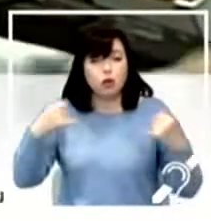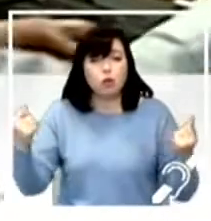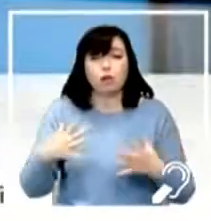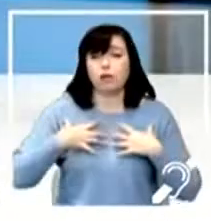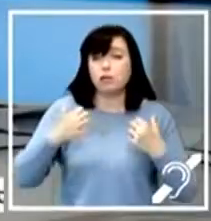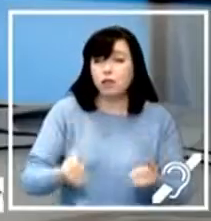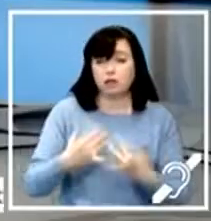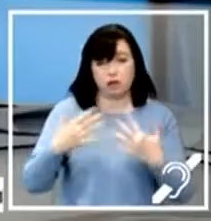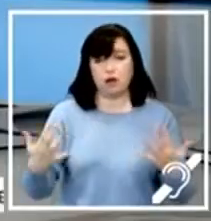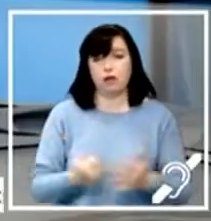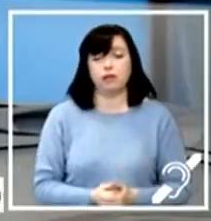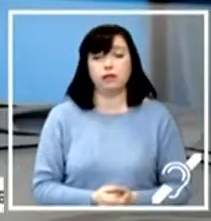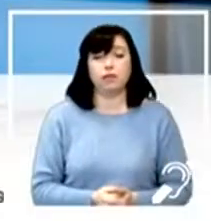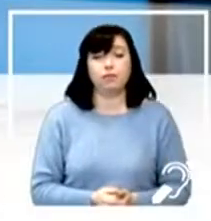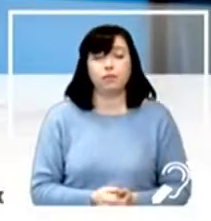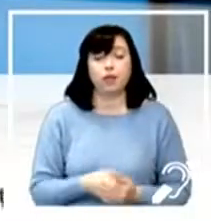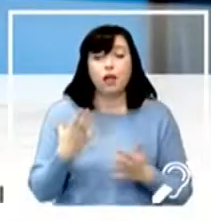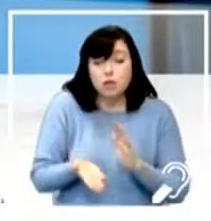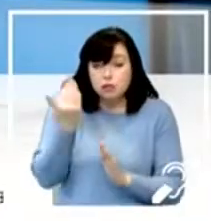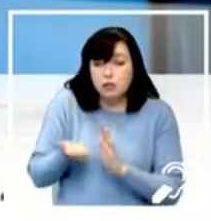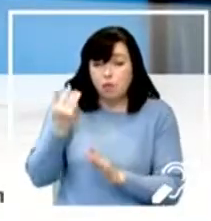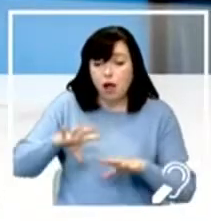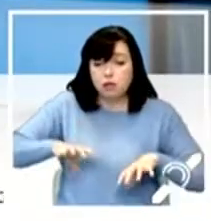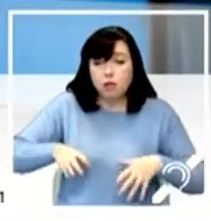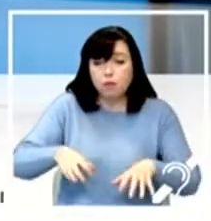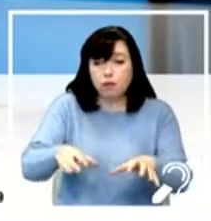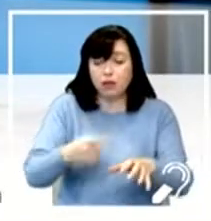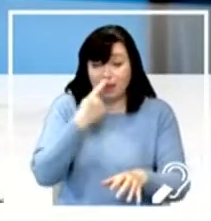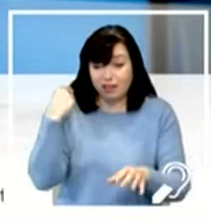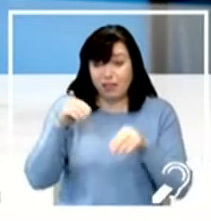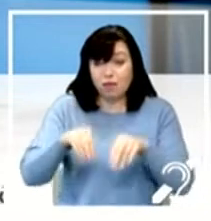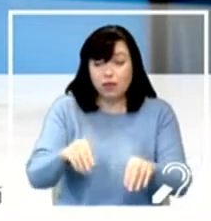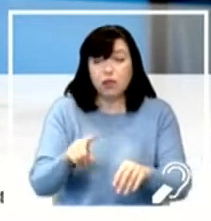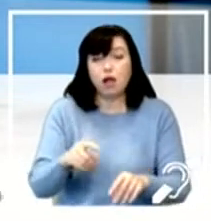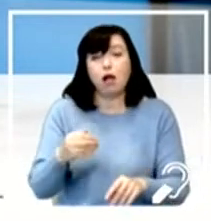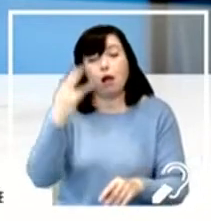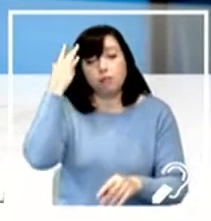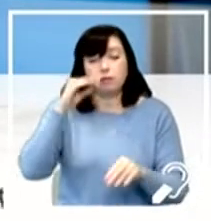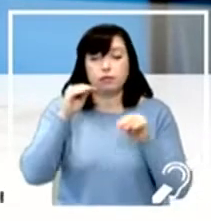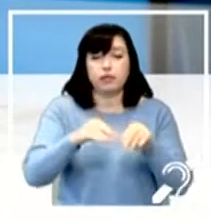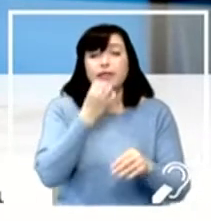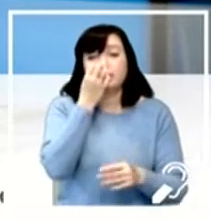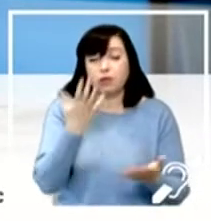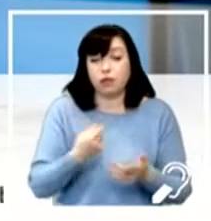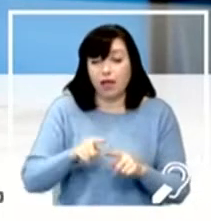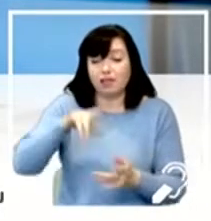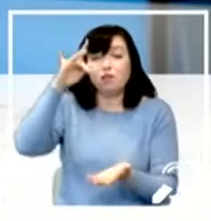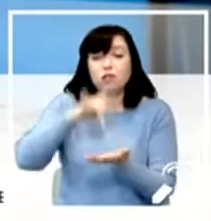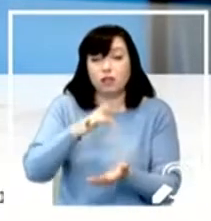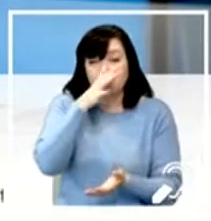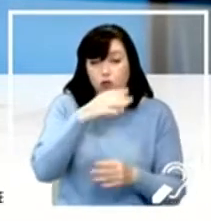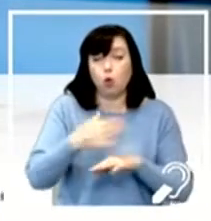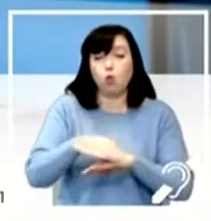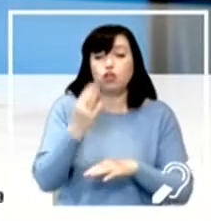sănătate. Se scoate pavajul abia montat pentru a se planta flori. Se întâmplă în centrul istoric al Chișinăului, pe